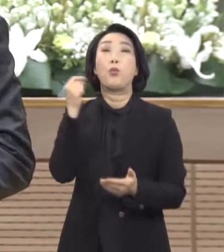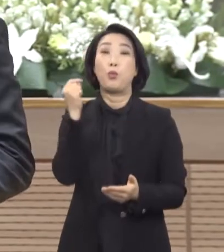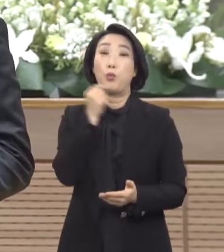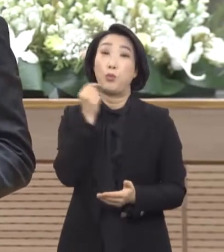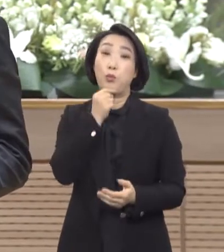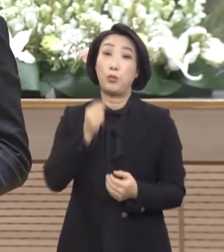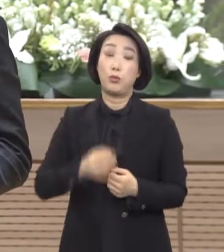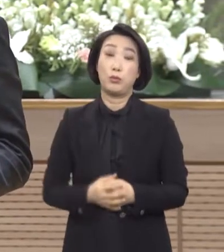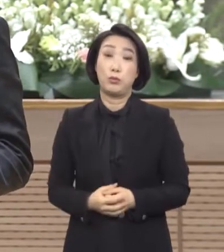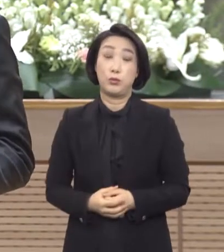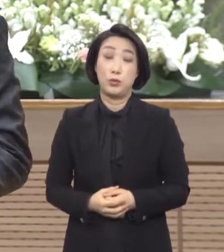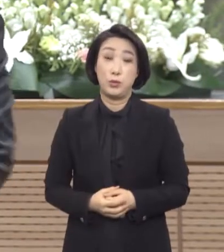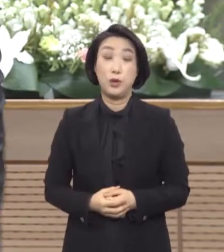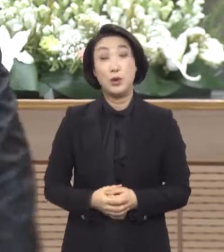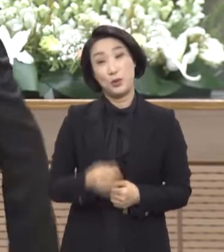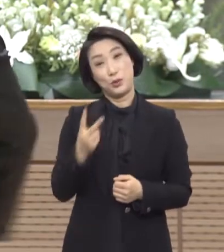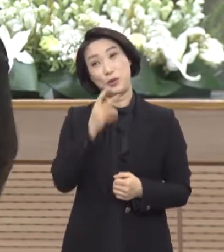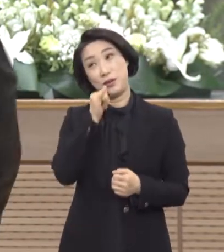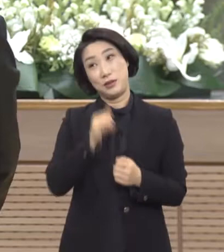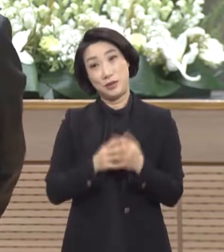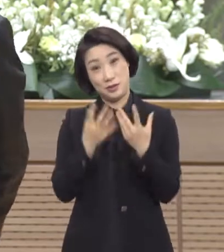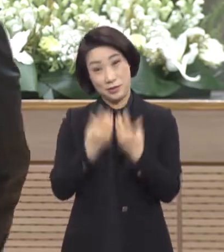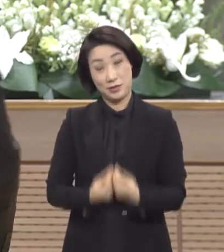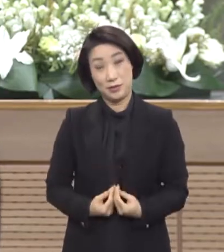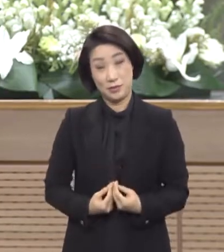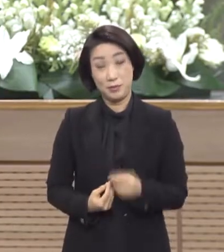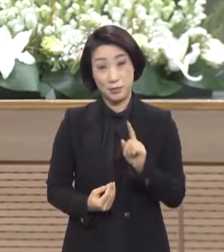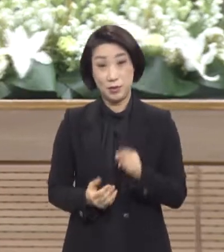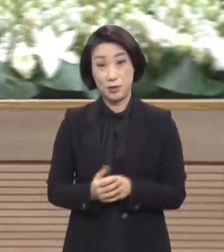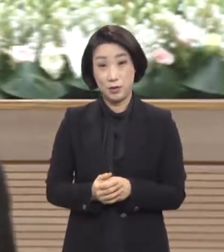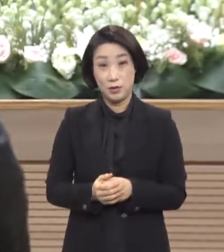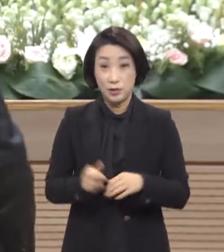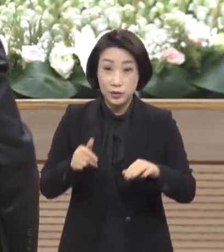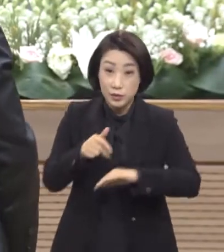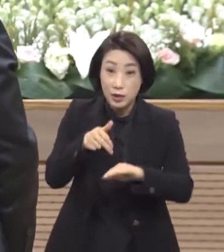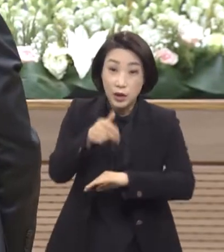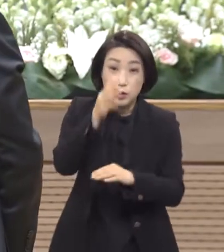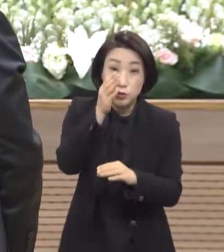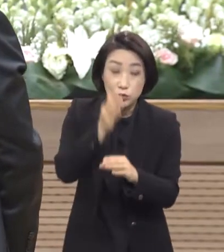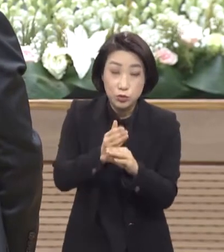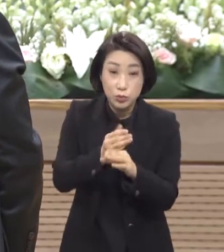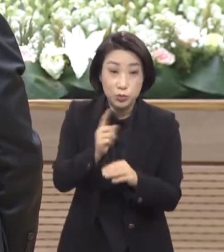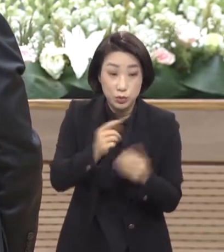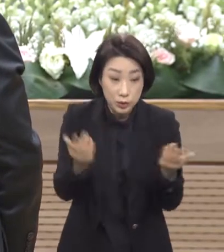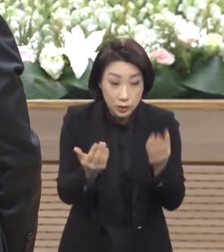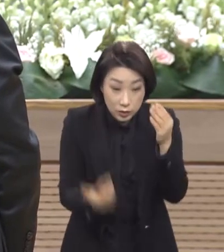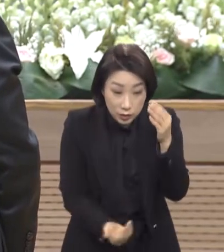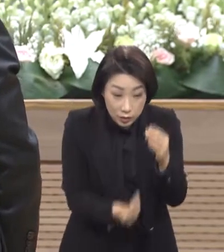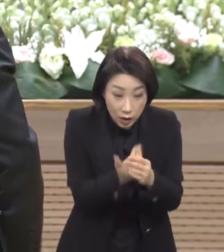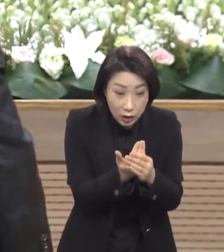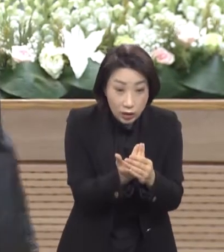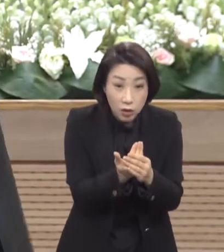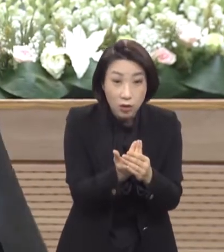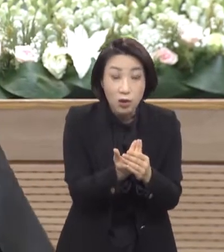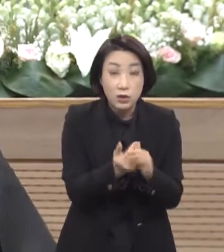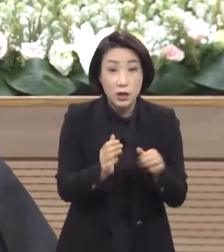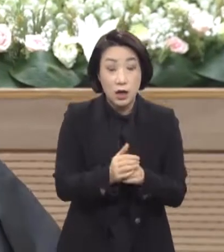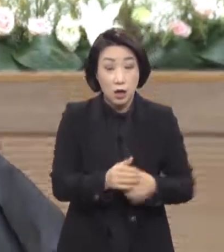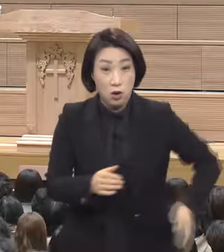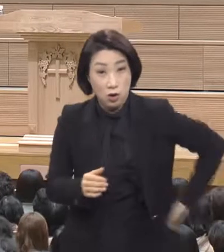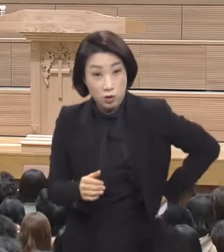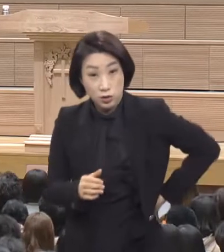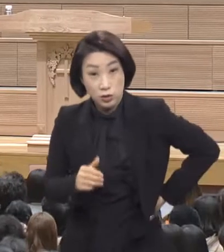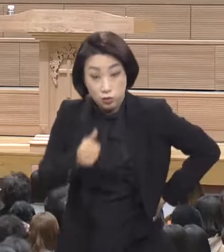강화합니다. 또 이제 지나가다가 무슨 일이 생겨서